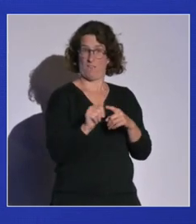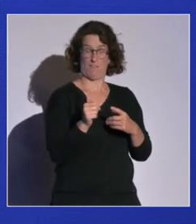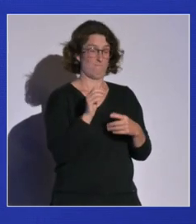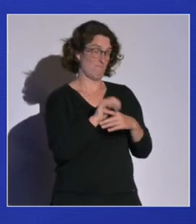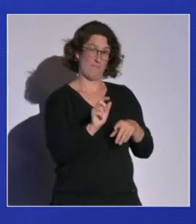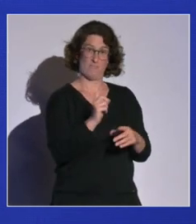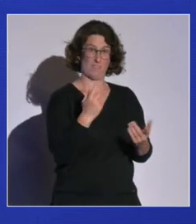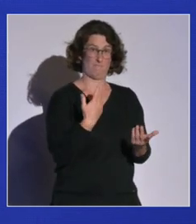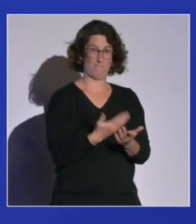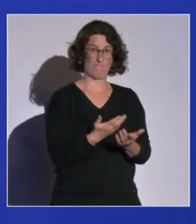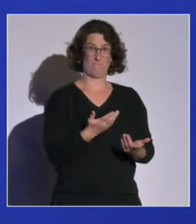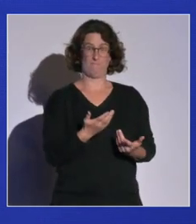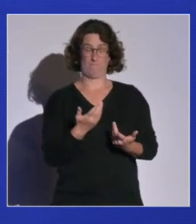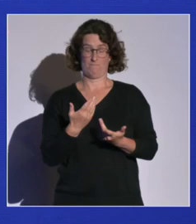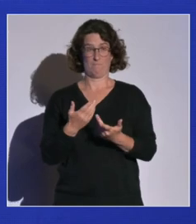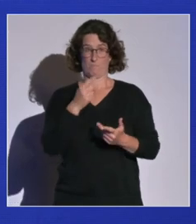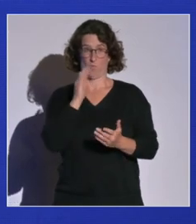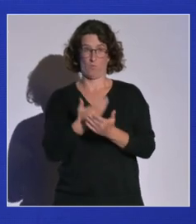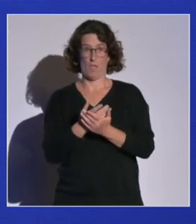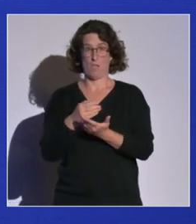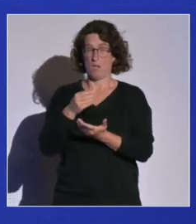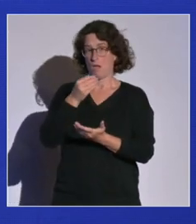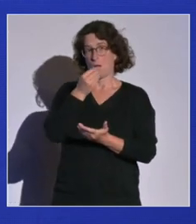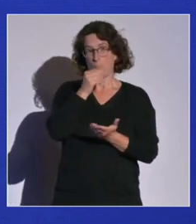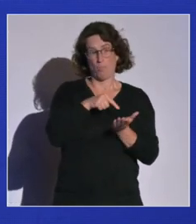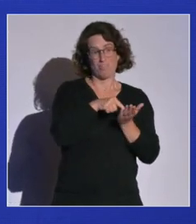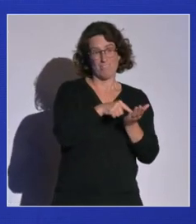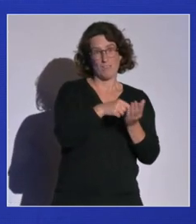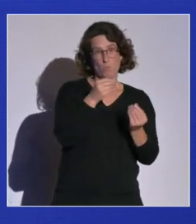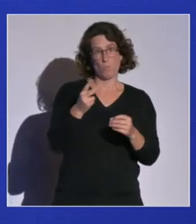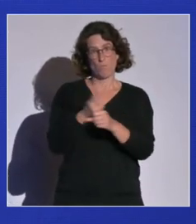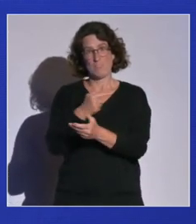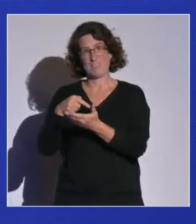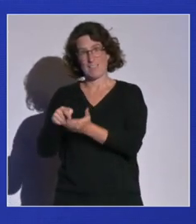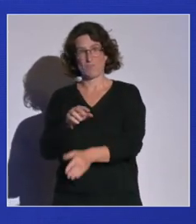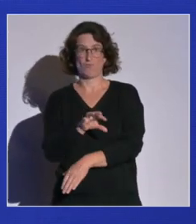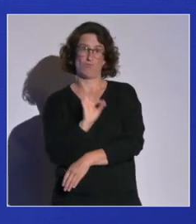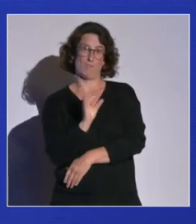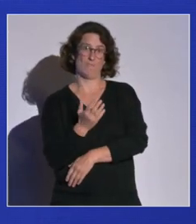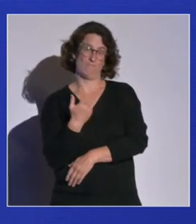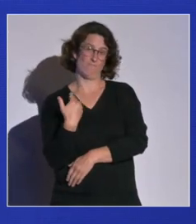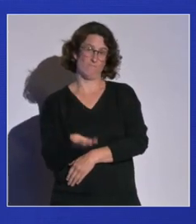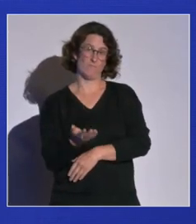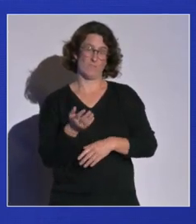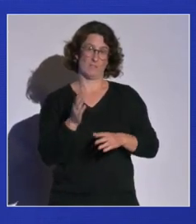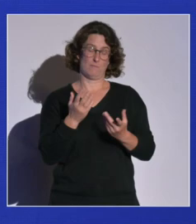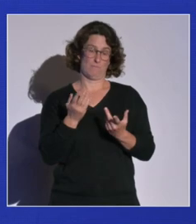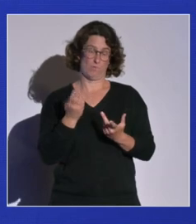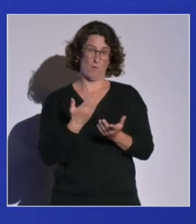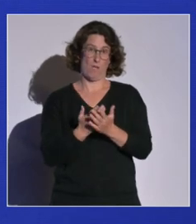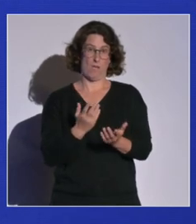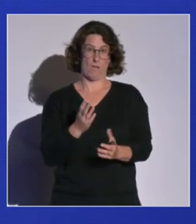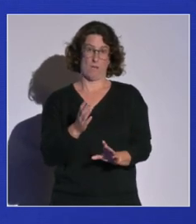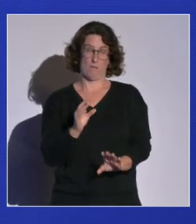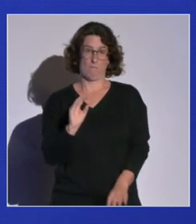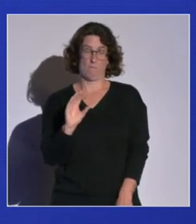entre la bonne dette et la mauvaise dette, voilà, à mon avis, ce qui appelle à cette prise de conscience de ce troisième défi et